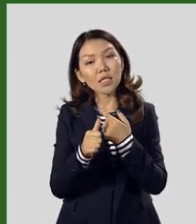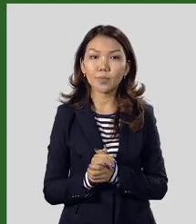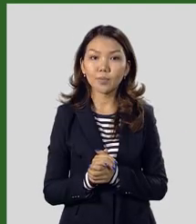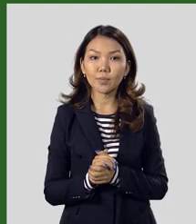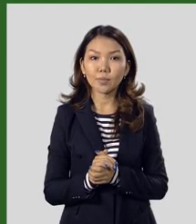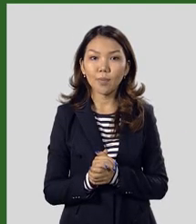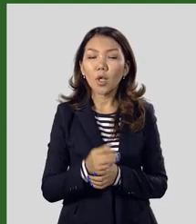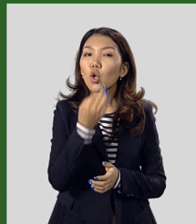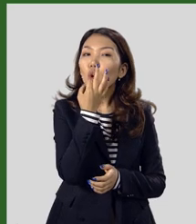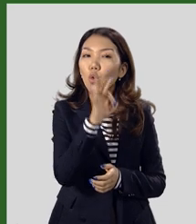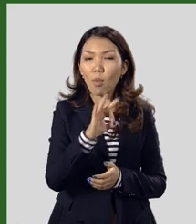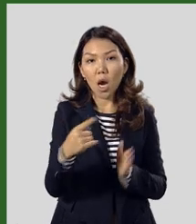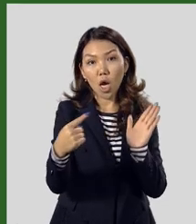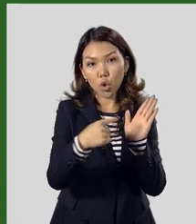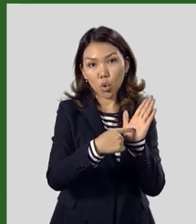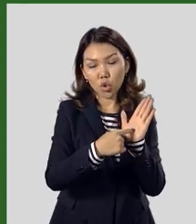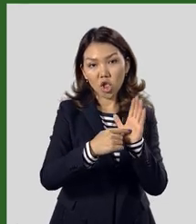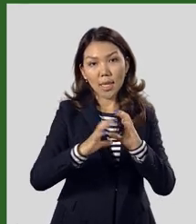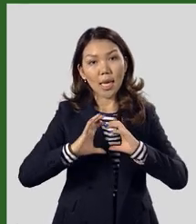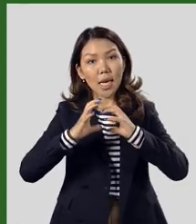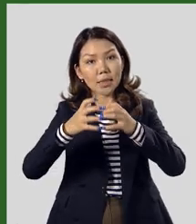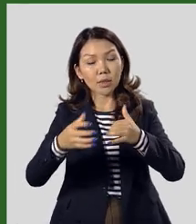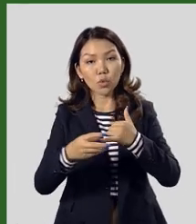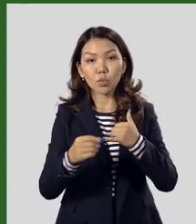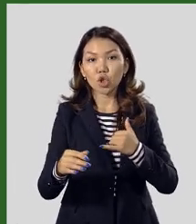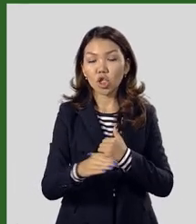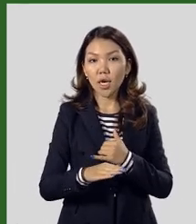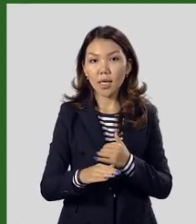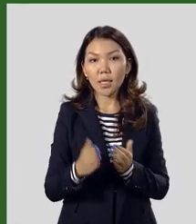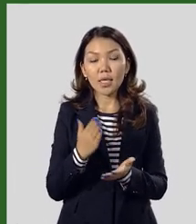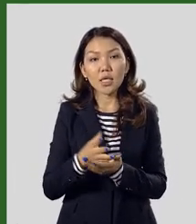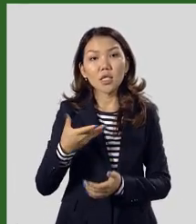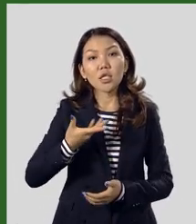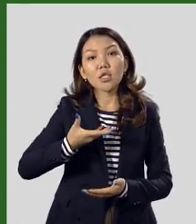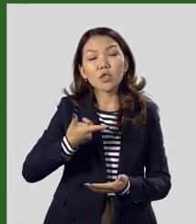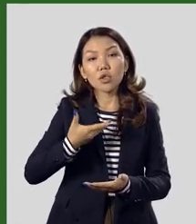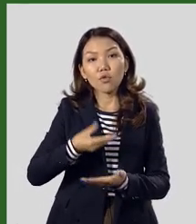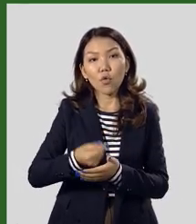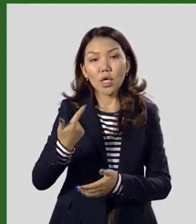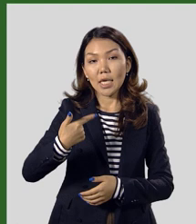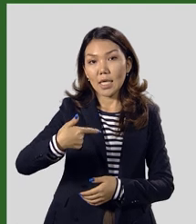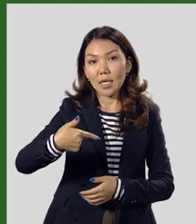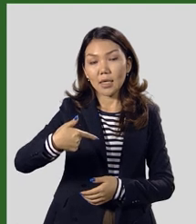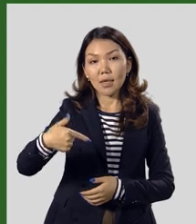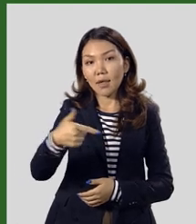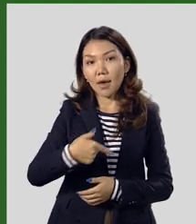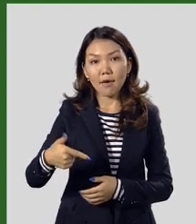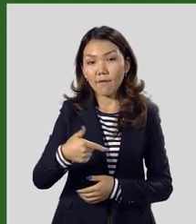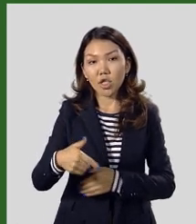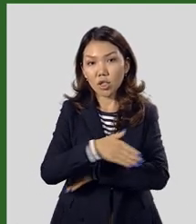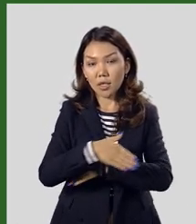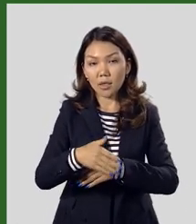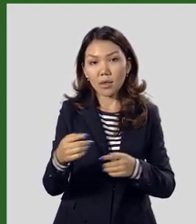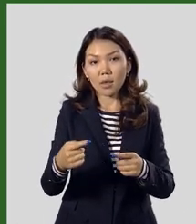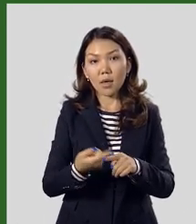цифру. Любая точка на земном шаре имеет свой географический адрес. Этот адрес тоже